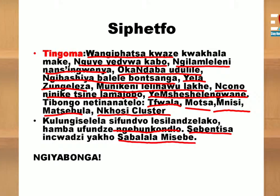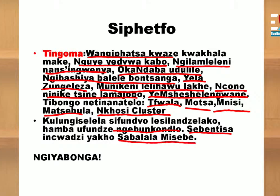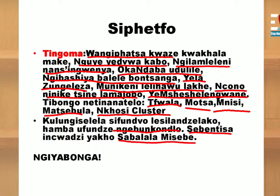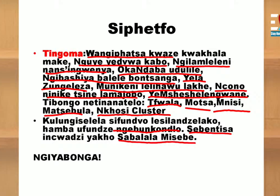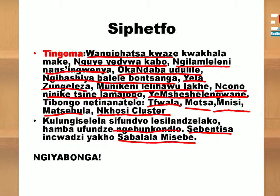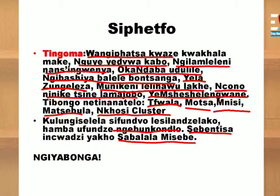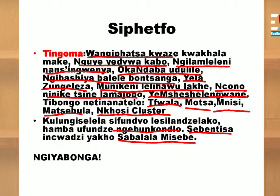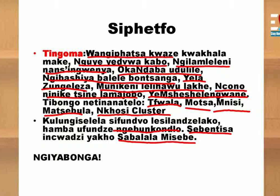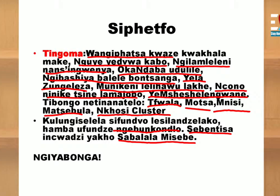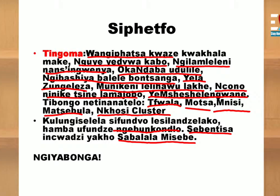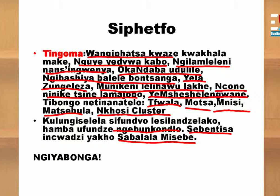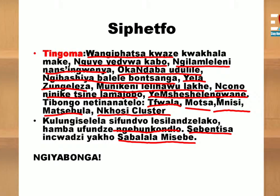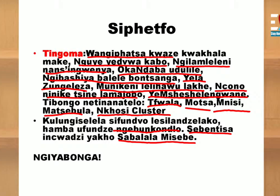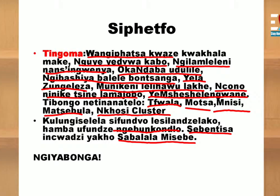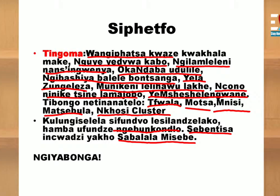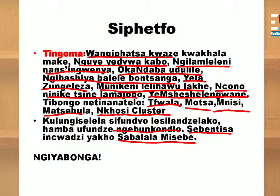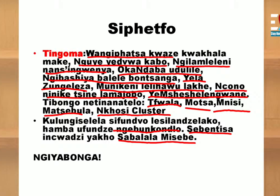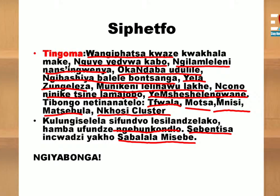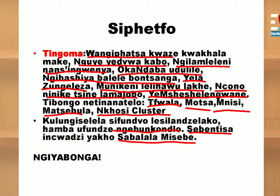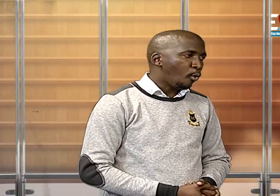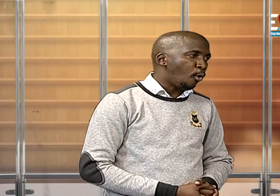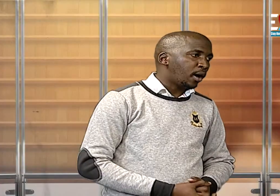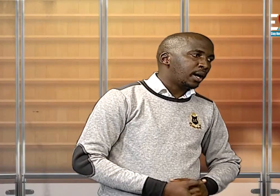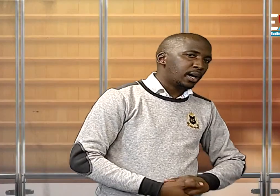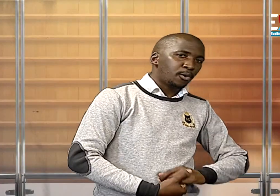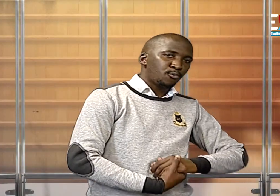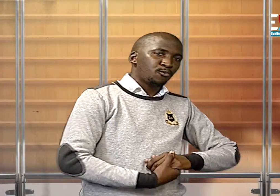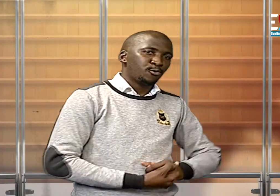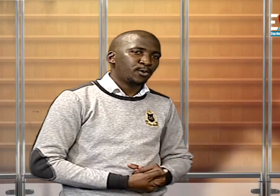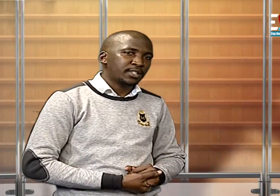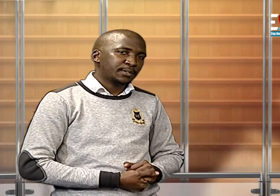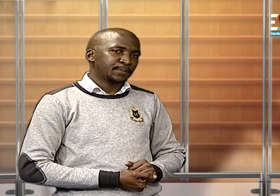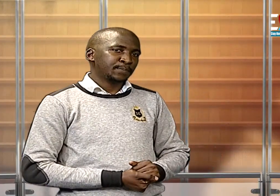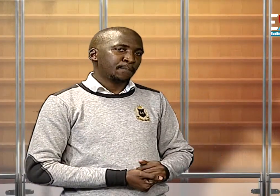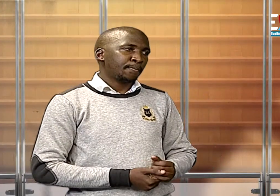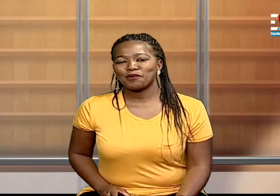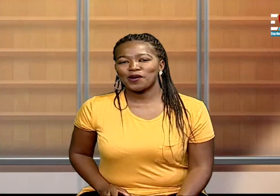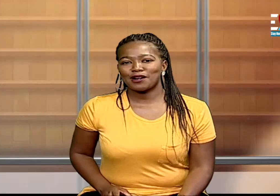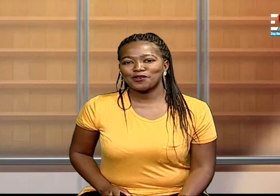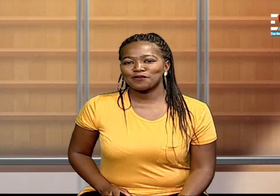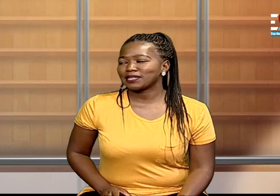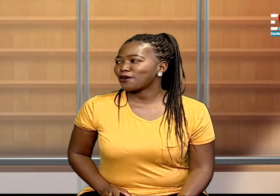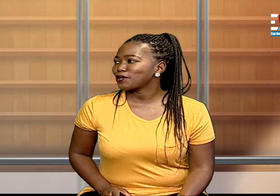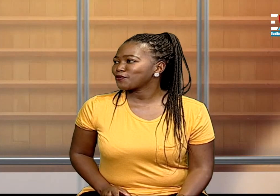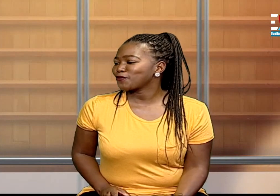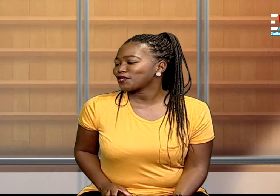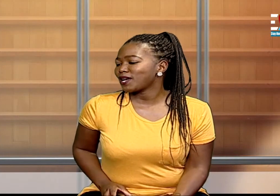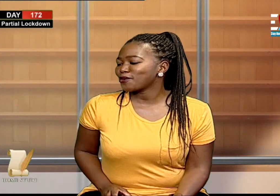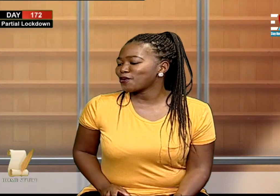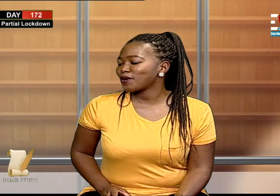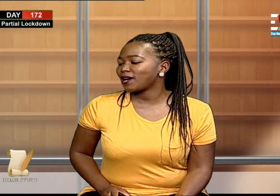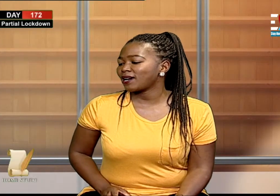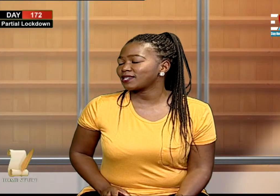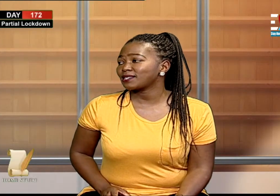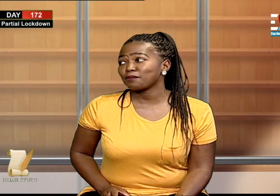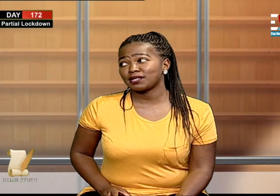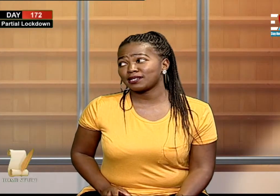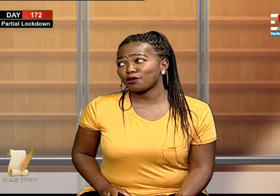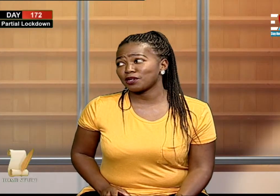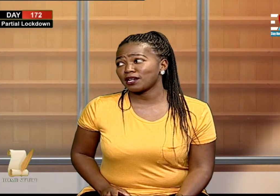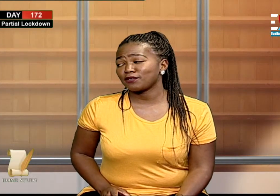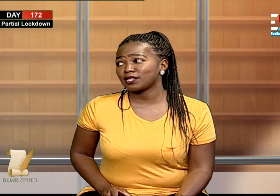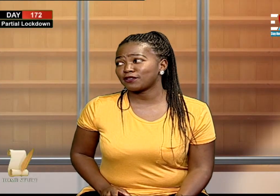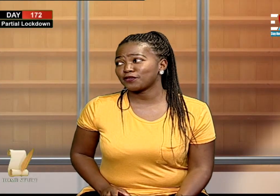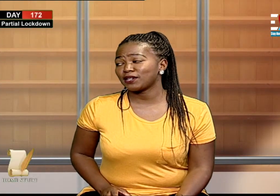kuthola kabanti ngebunkondlo ngiyabonga kakhulu nokwazi Sibonge kakhulu Maqhawe isifundo sakho sethemba